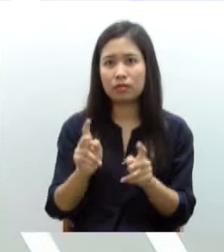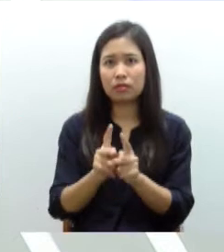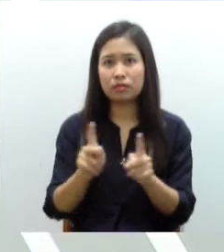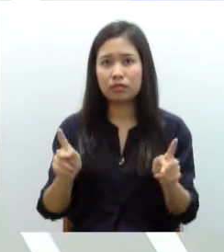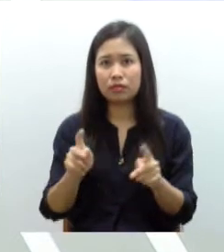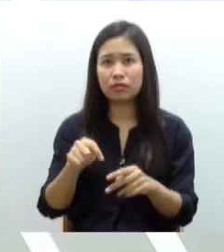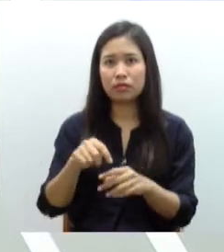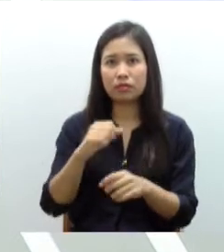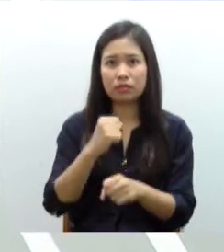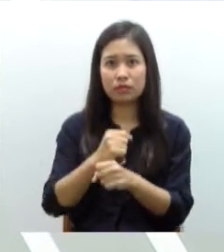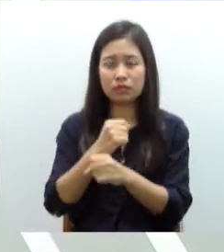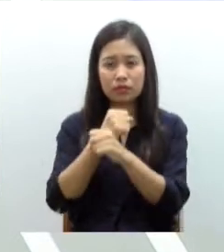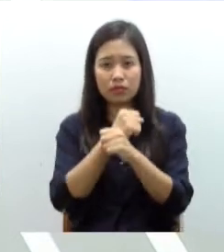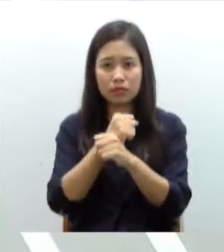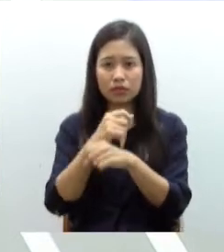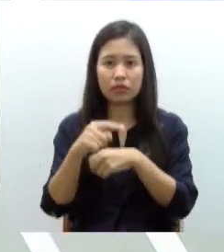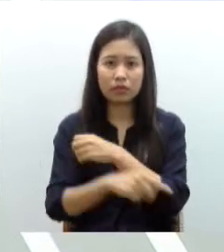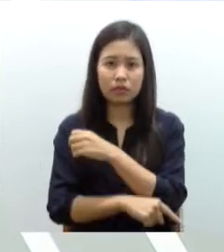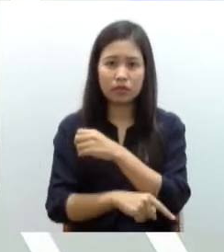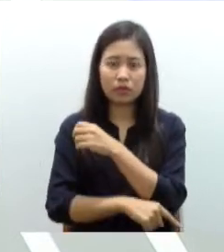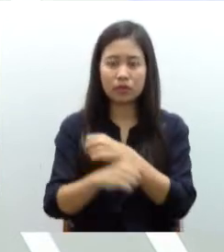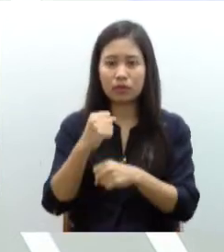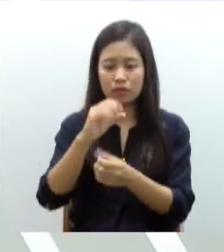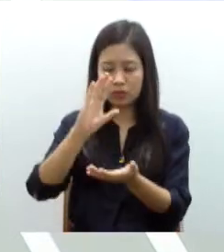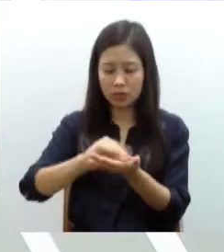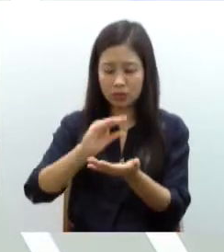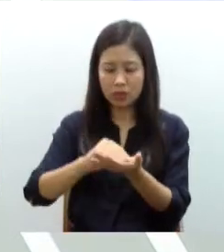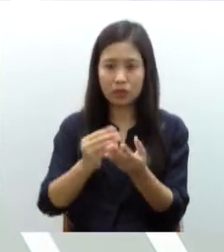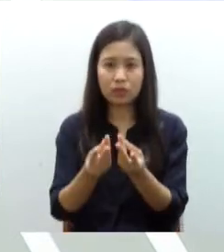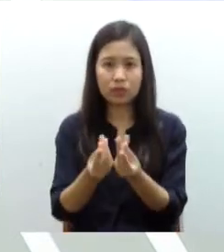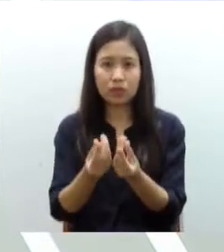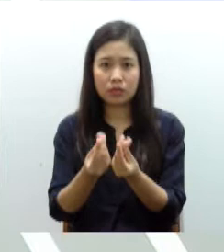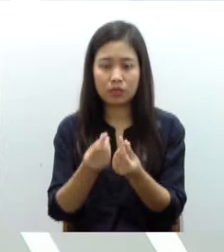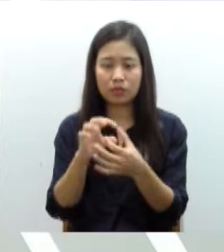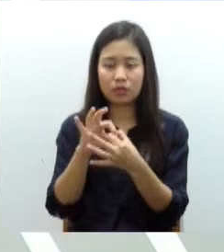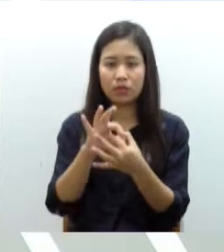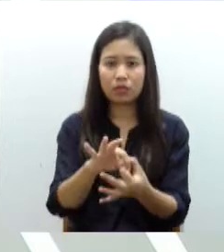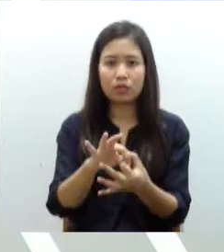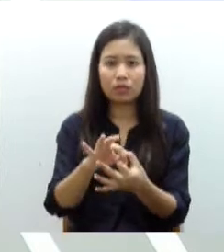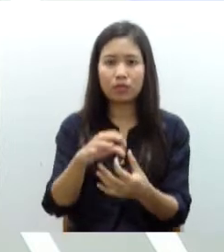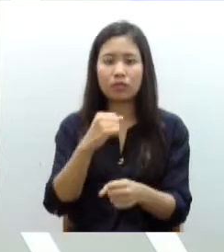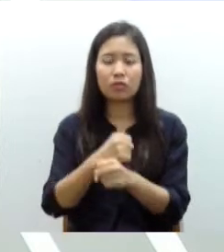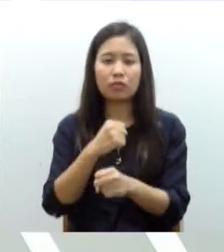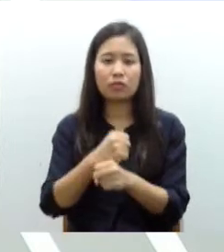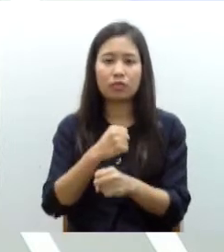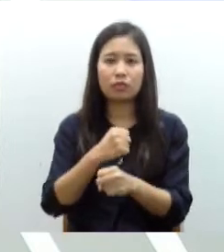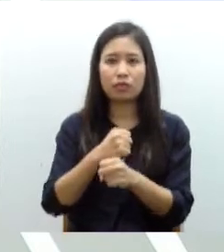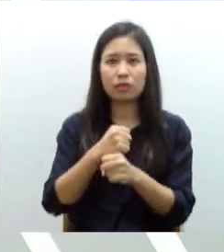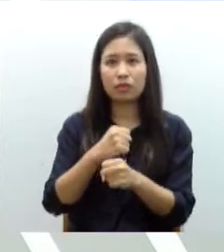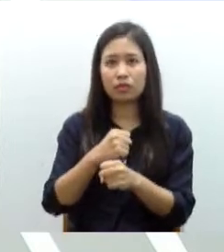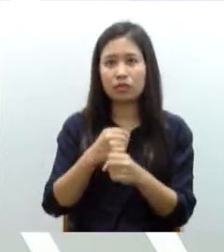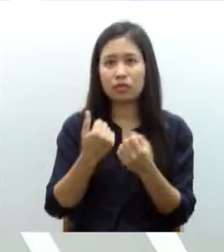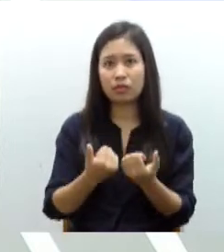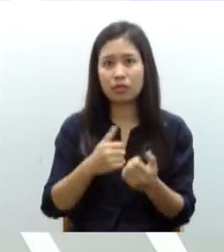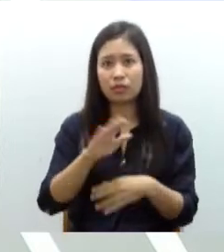ามการทุจริตแห่งชาติครับ2ท่านด้วยกันครับที่จะมาให้ข้อมูลรายละเอียดเกี่ยวกับเรื่องของการเตรียมการนะครับเรื่องของการประเมิน ITA ให้ทุกท่านได้ทราบ